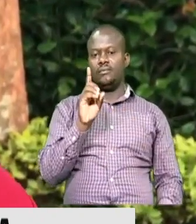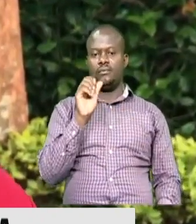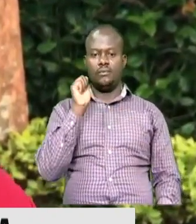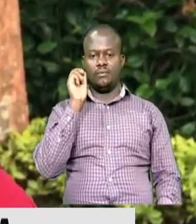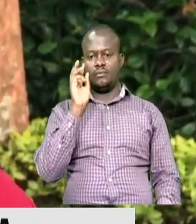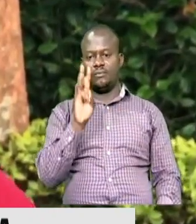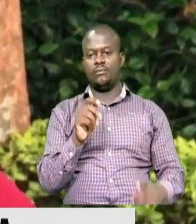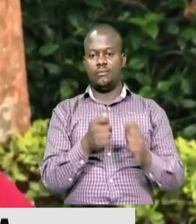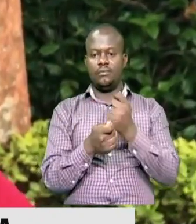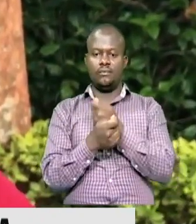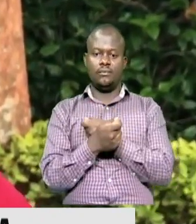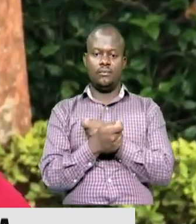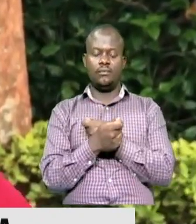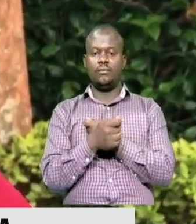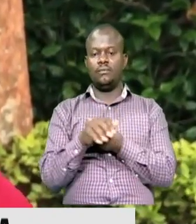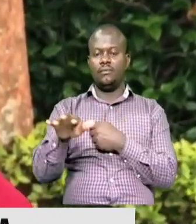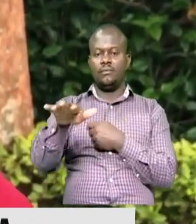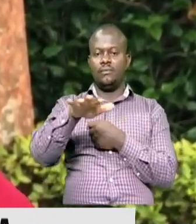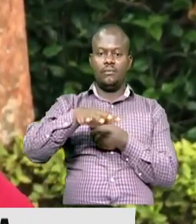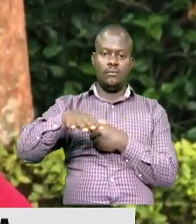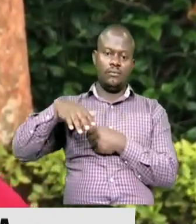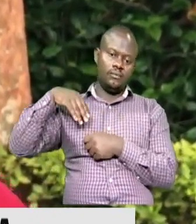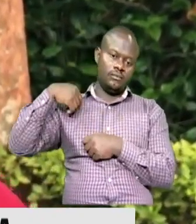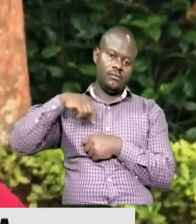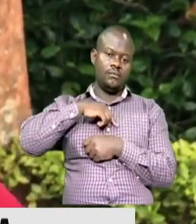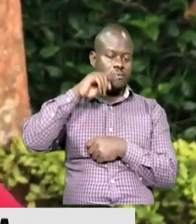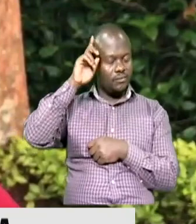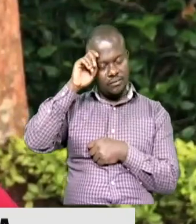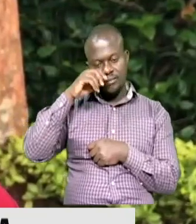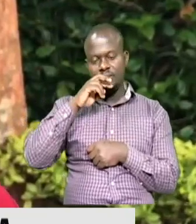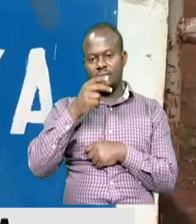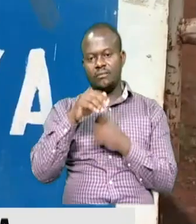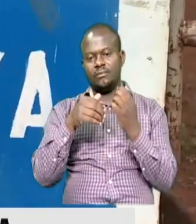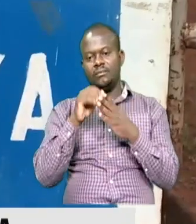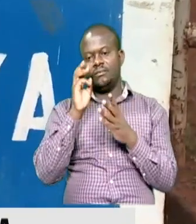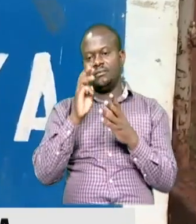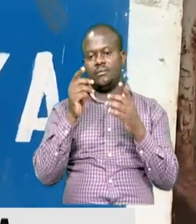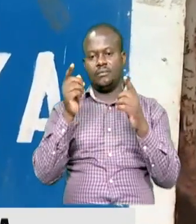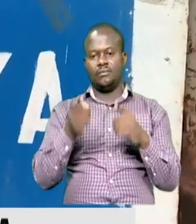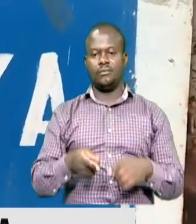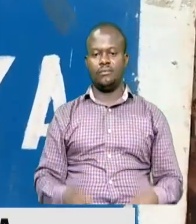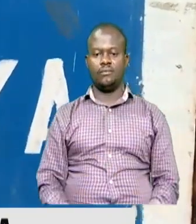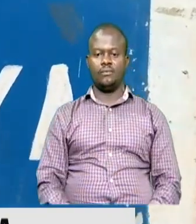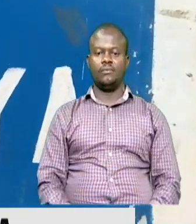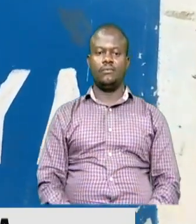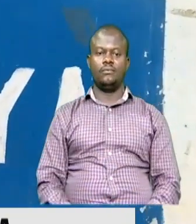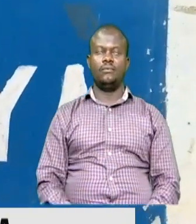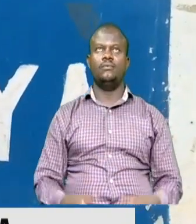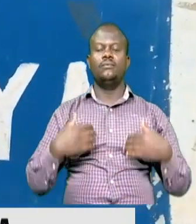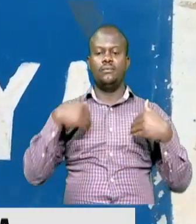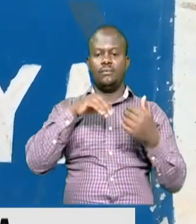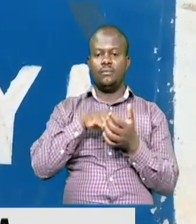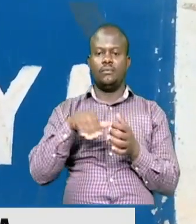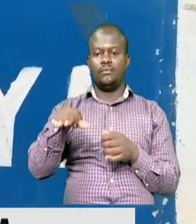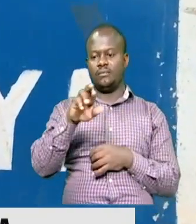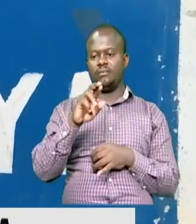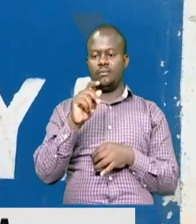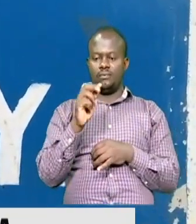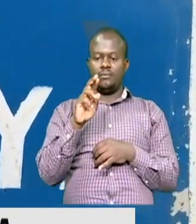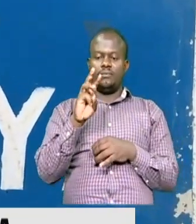kuvugurura materinete ya kiriya kigo, tukaba twumva igisubizo cyaho kizaba kibonetse. Iki kigo nderabuzima cya Kirwa cyatangiye